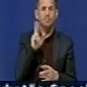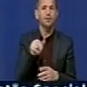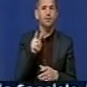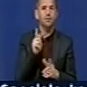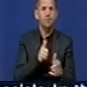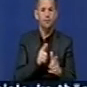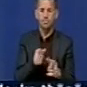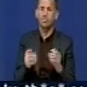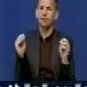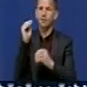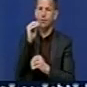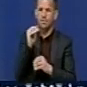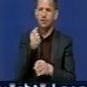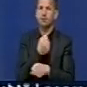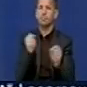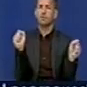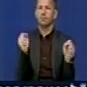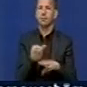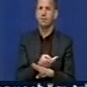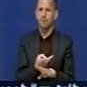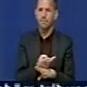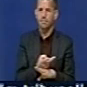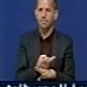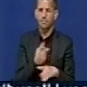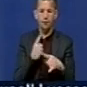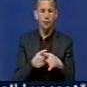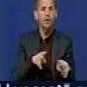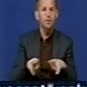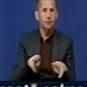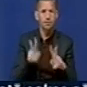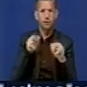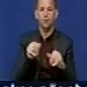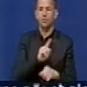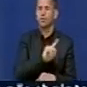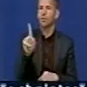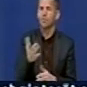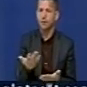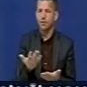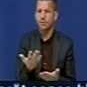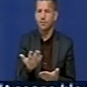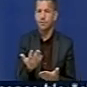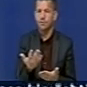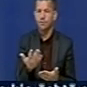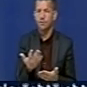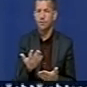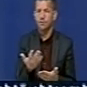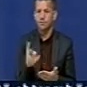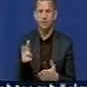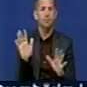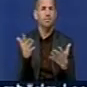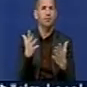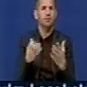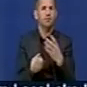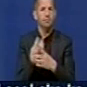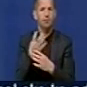me shumë jemi bon dhe e kemi çliru vendin. Prandaj edhe gjykatën mund t'i themi jo, edhe ata nuk mund ta bëjnë.